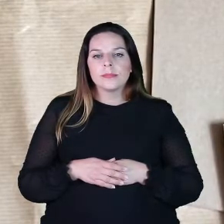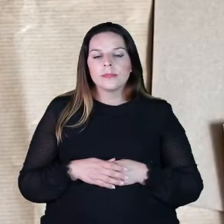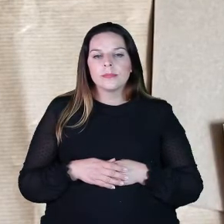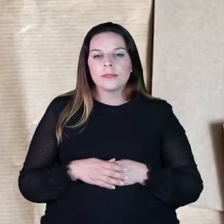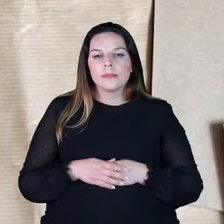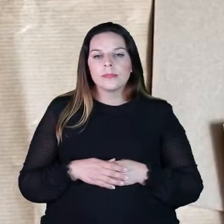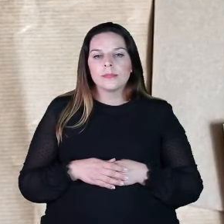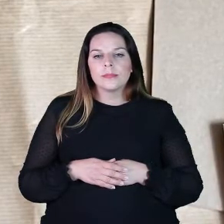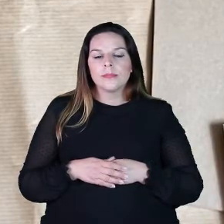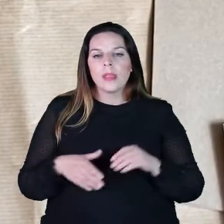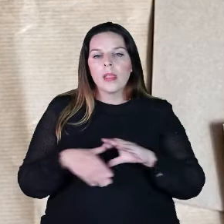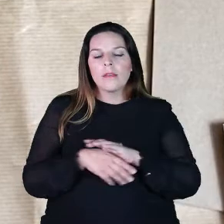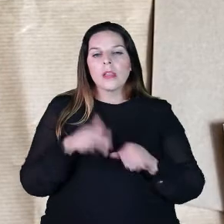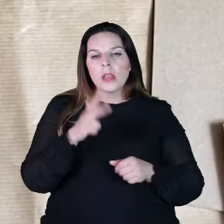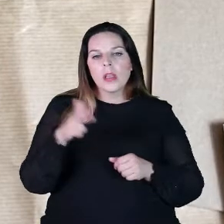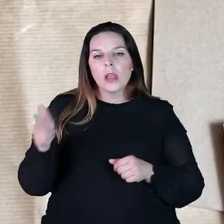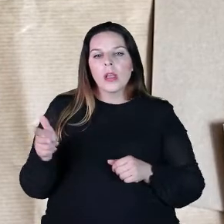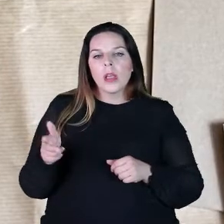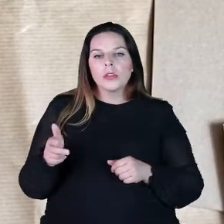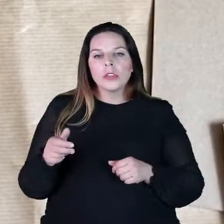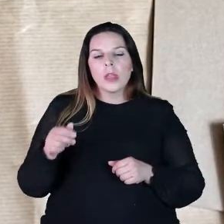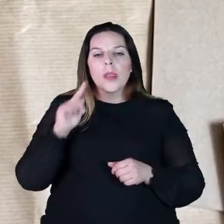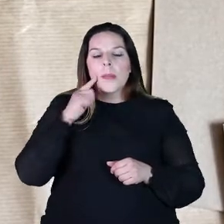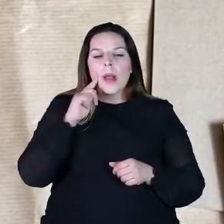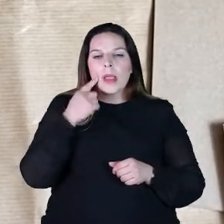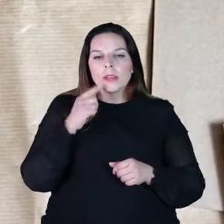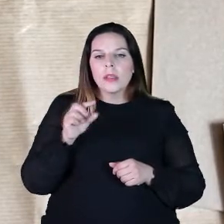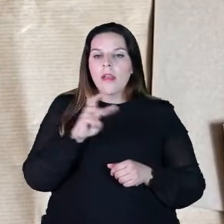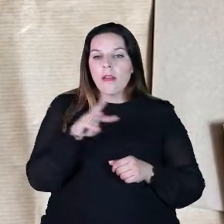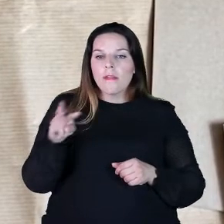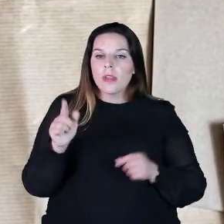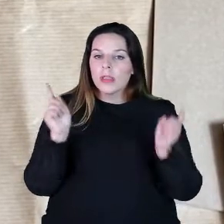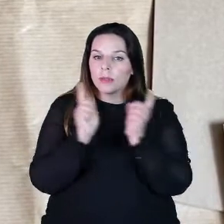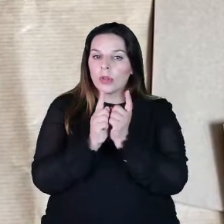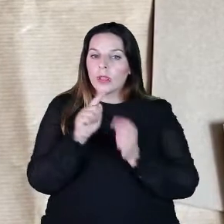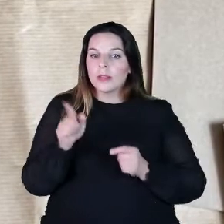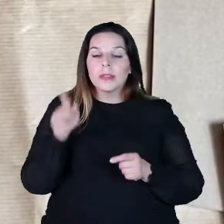W każdym odcinku spotykacie pana smoka, który